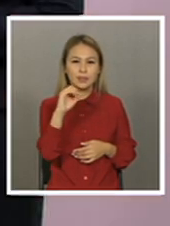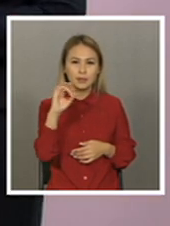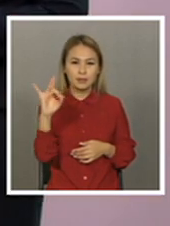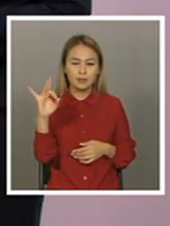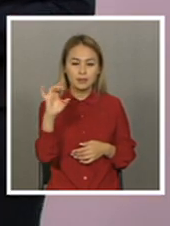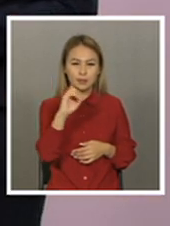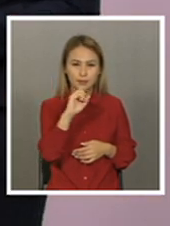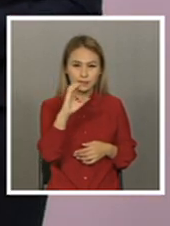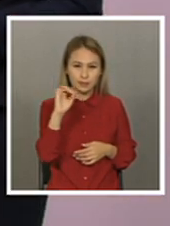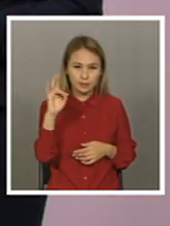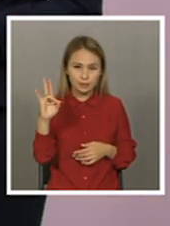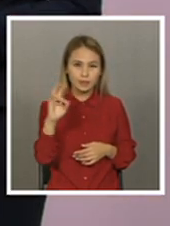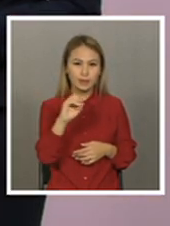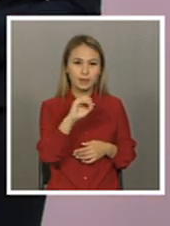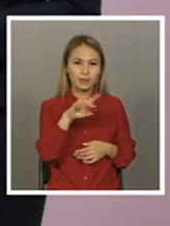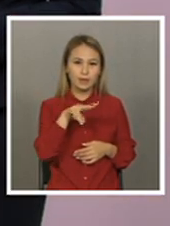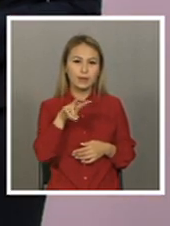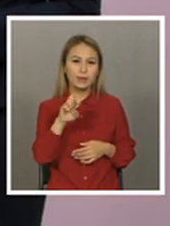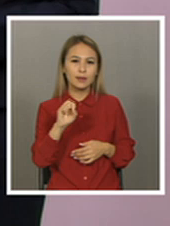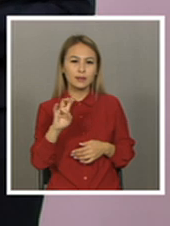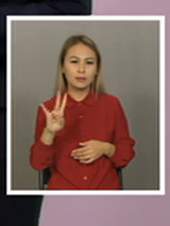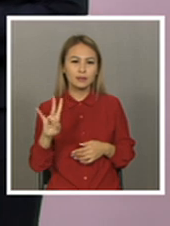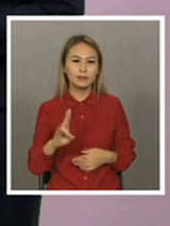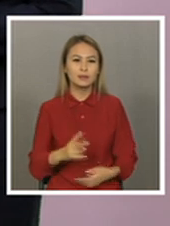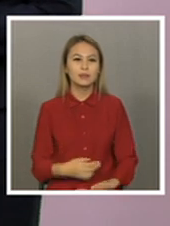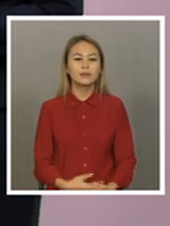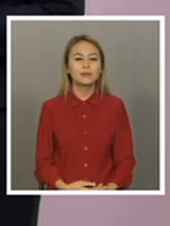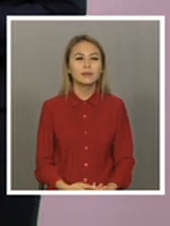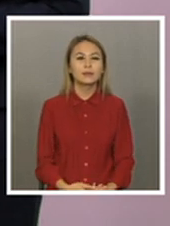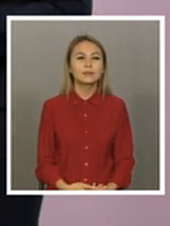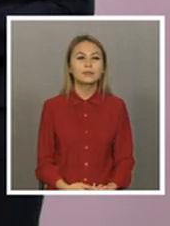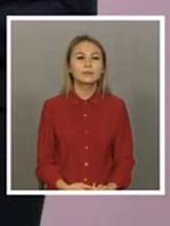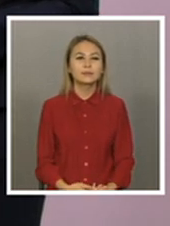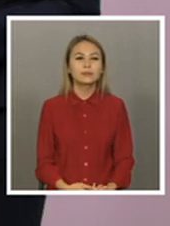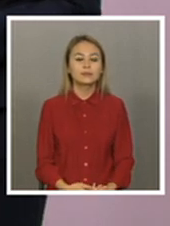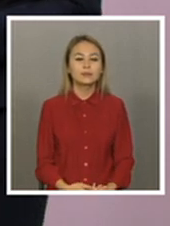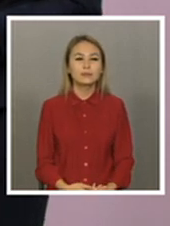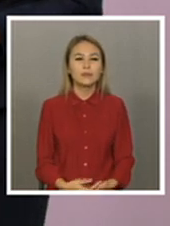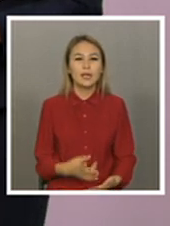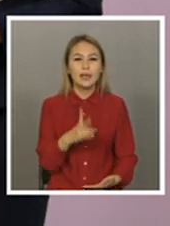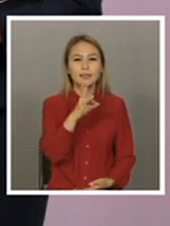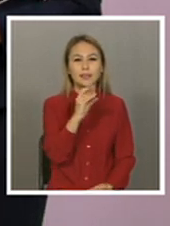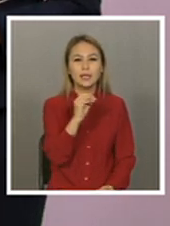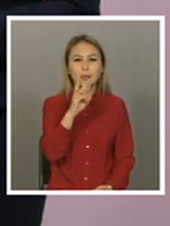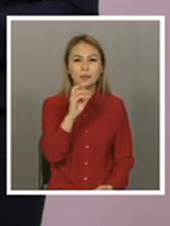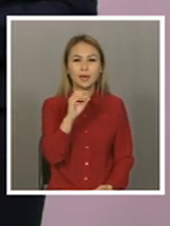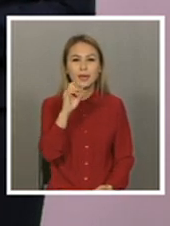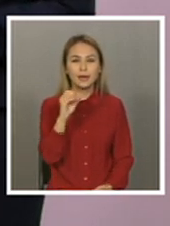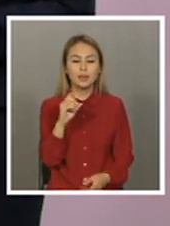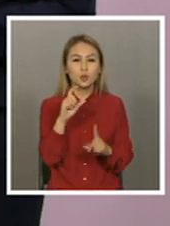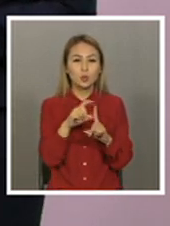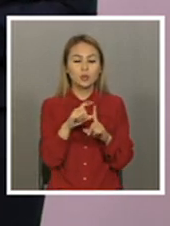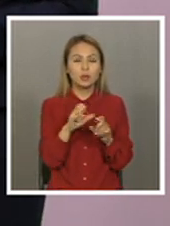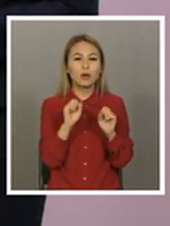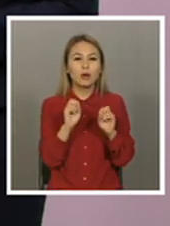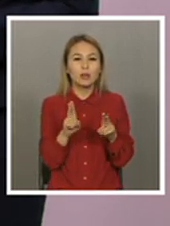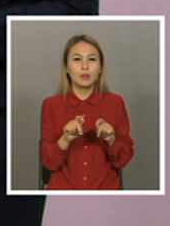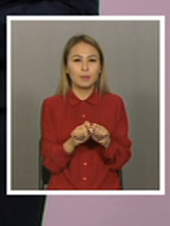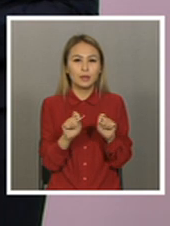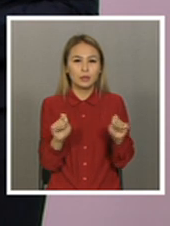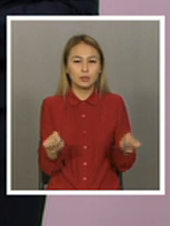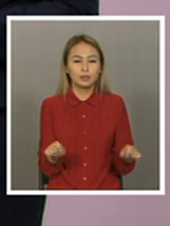есен, ерлан. Балалар, немере сөзі қалай пайда болды?